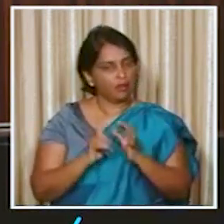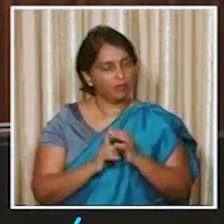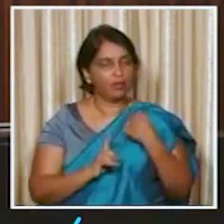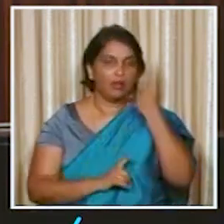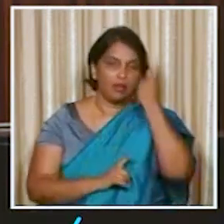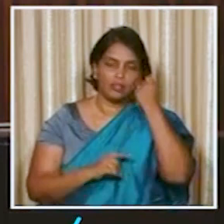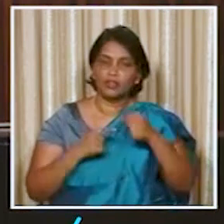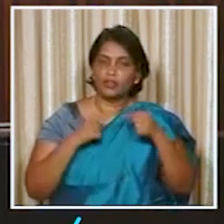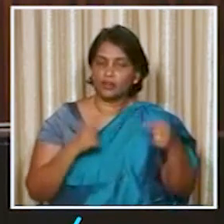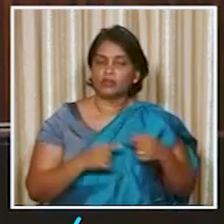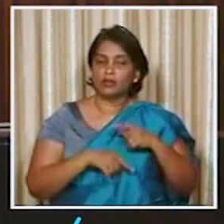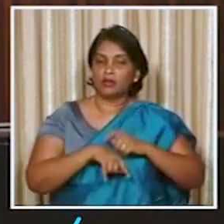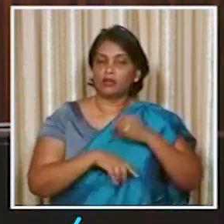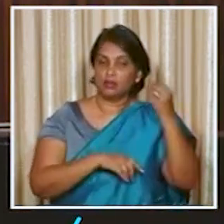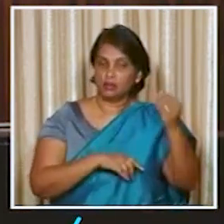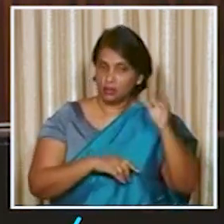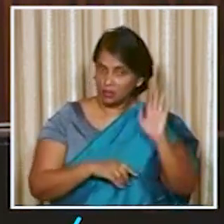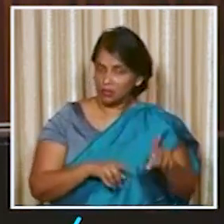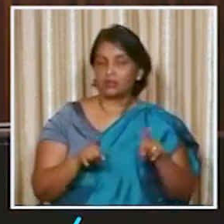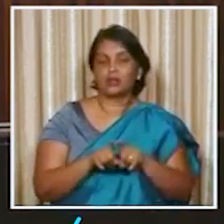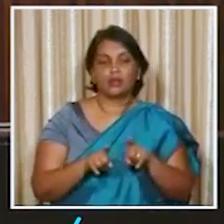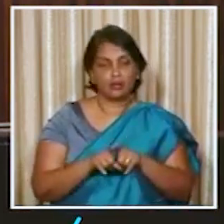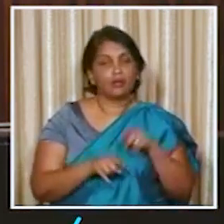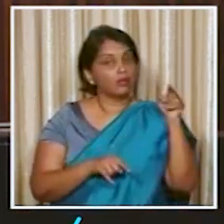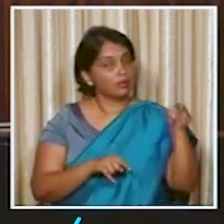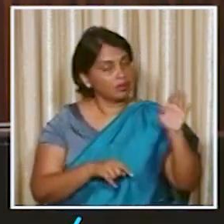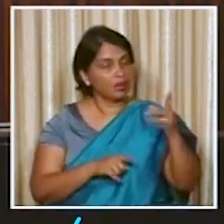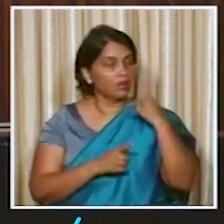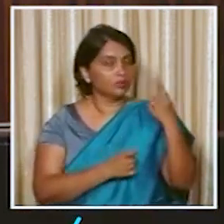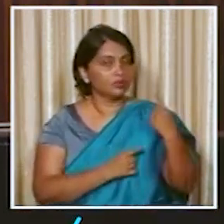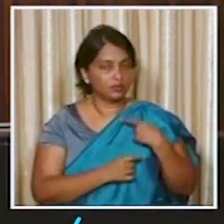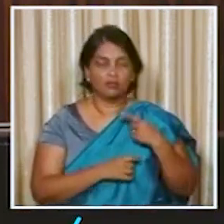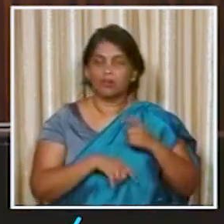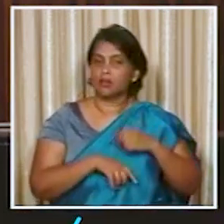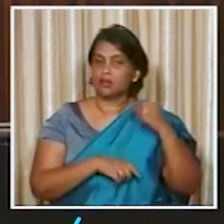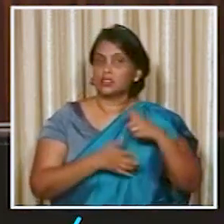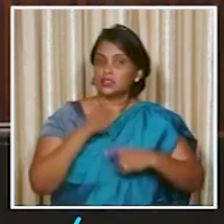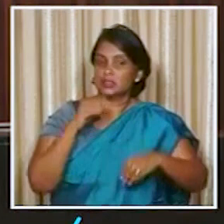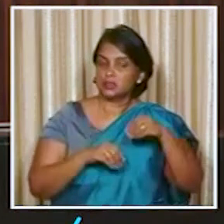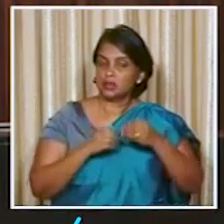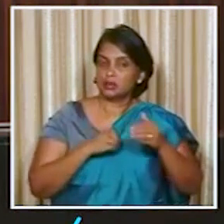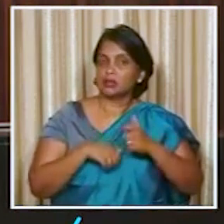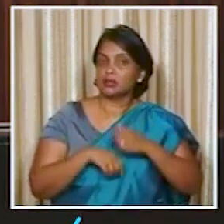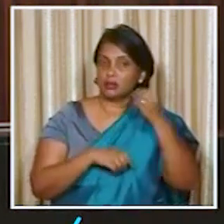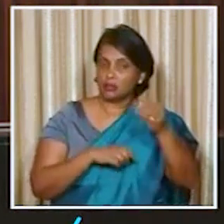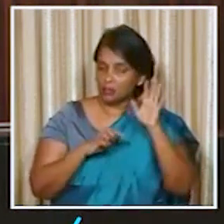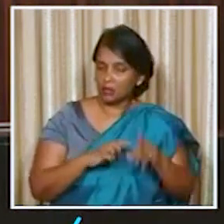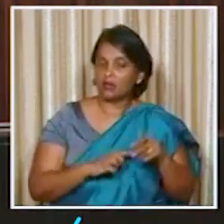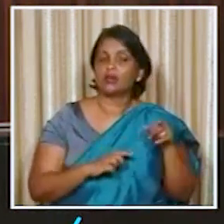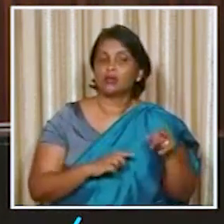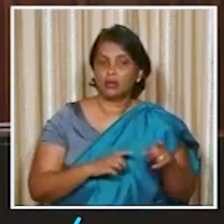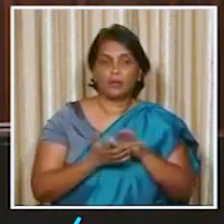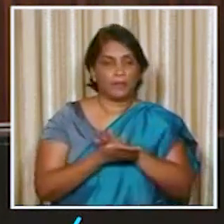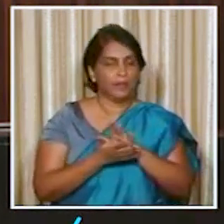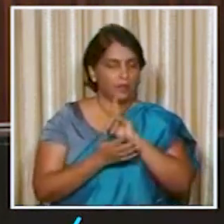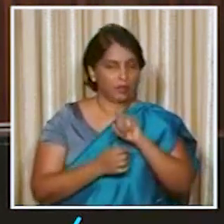අදහස් හා විරෝධතා ඉදිරිපත් කිරීමට අවස්ථාව ලබා දුන් ආකාරයත් ඔවුන්ගේ ඉල්ලීම් වලට ඉඩ දෙමින් ඡන්දයකට යාමට අවස්ථාව දුන් ආකාරයත් එහි